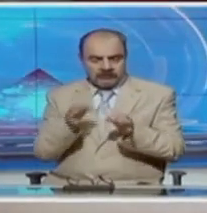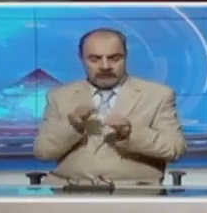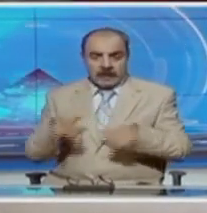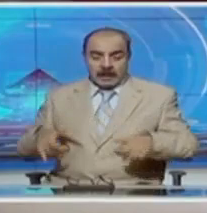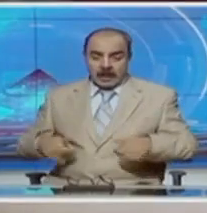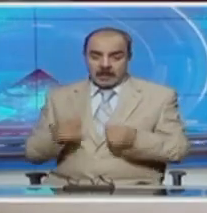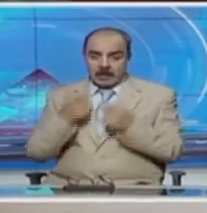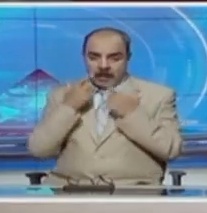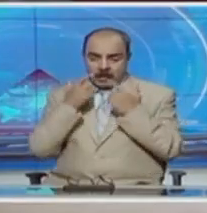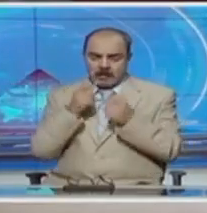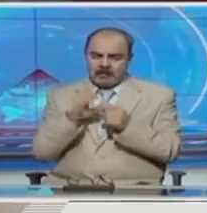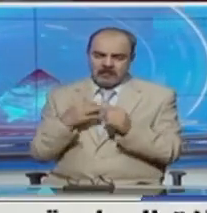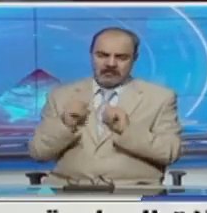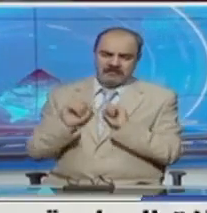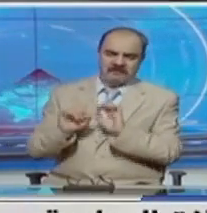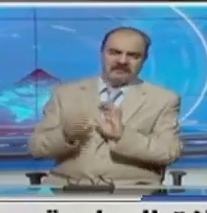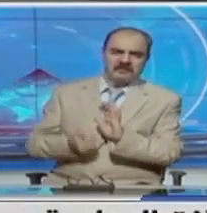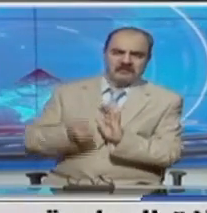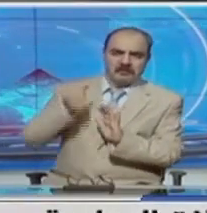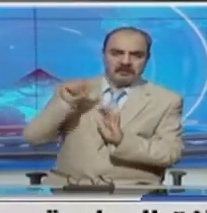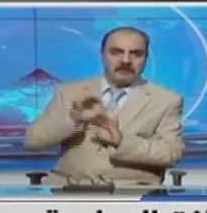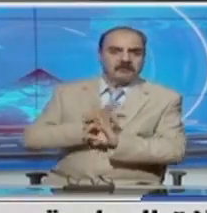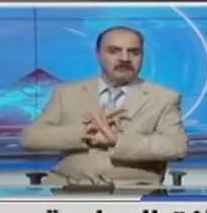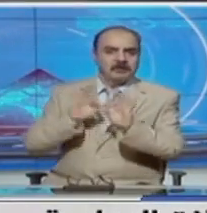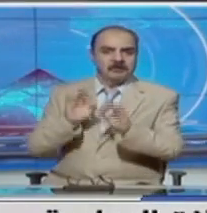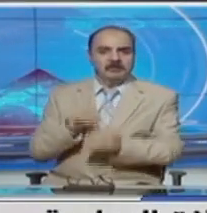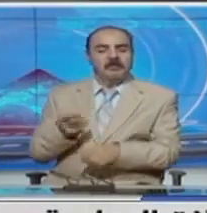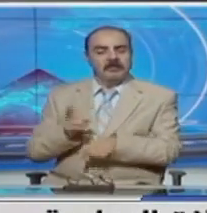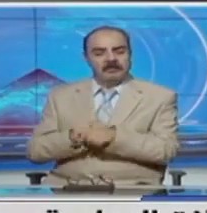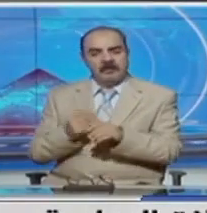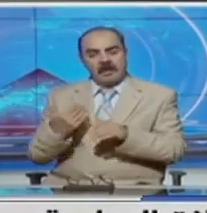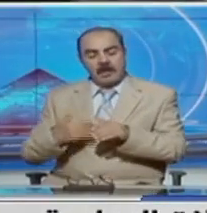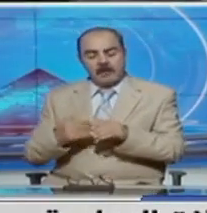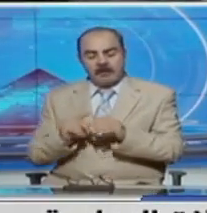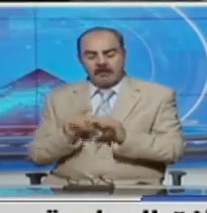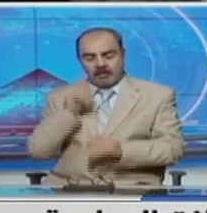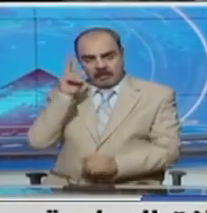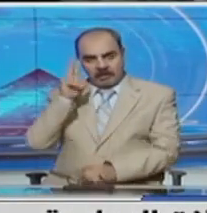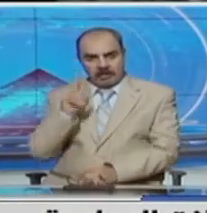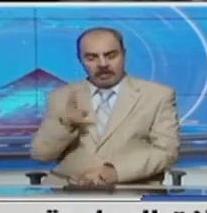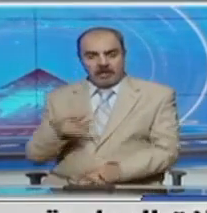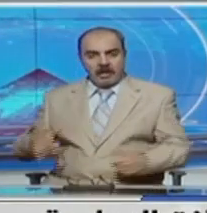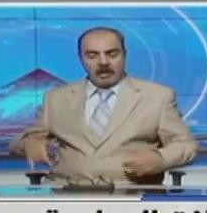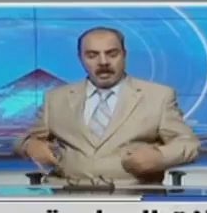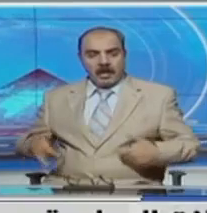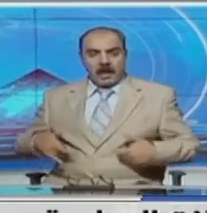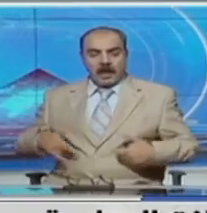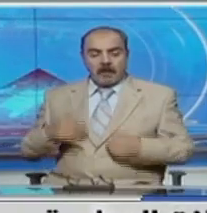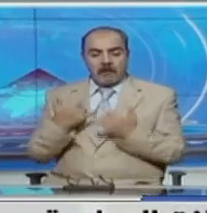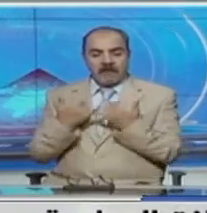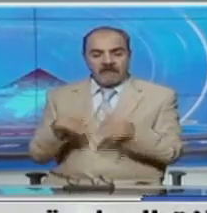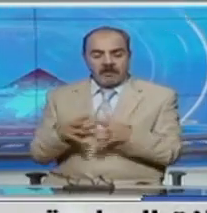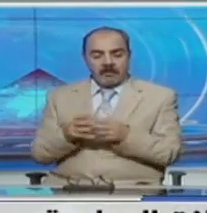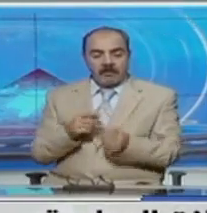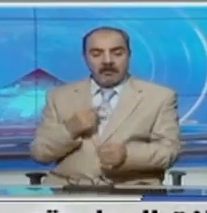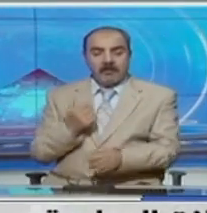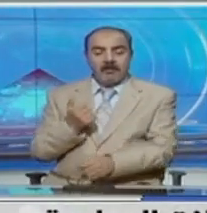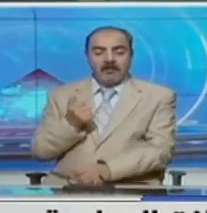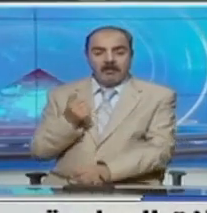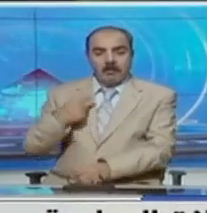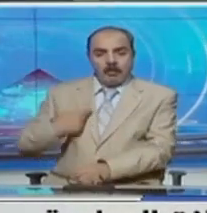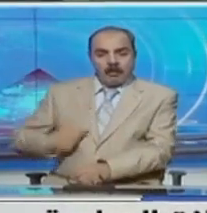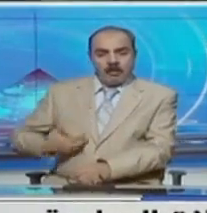بيبقى في نسبه رفض اكتر شويه من الكبد. كما تم اجراء جراحه نادره للفشل الكبدي اضافه الى جلطه بالوريد